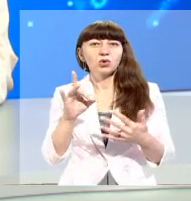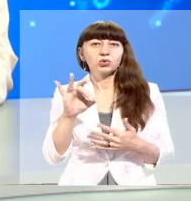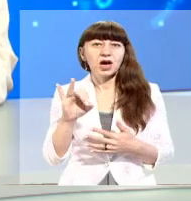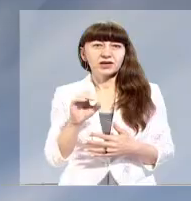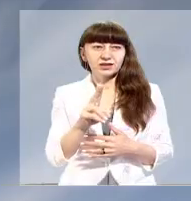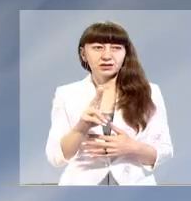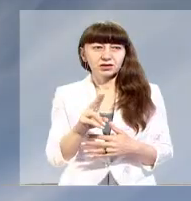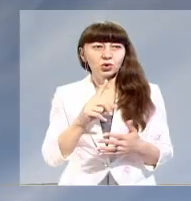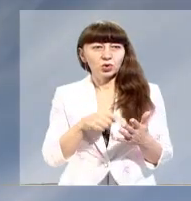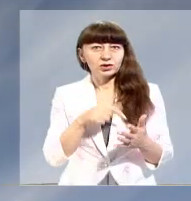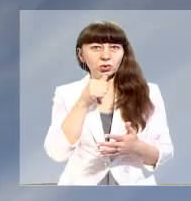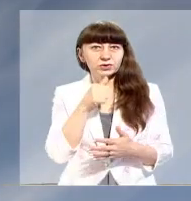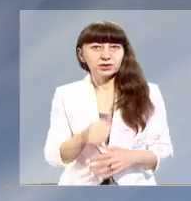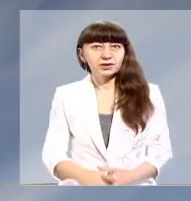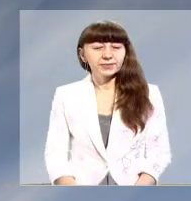Костанай.